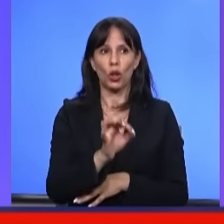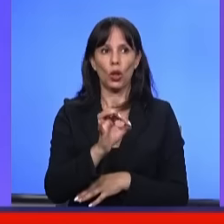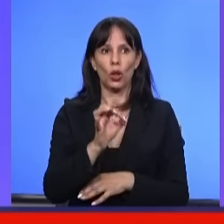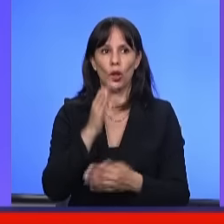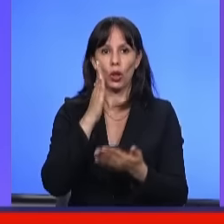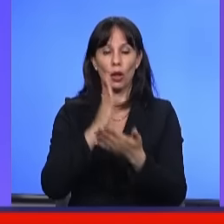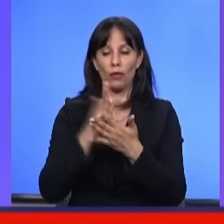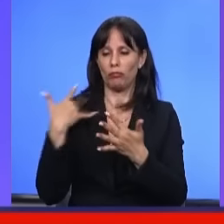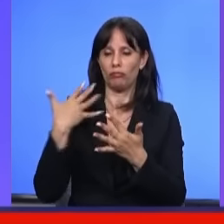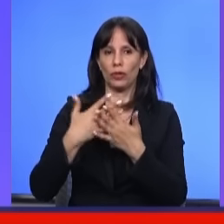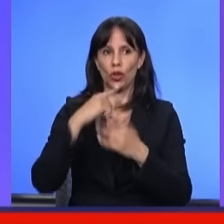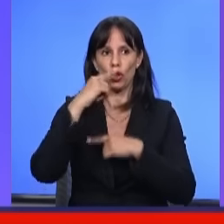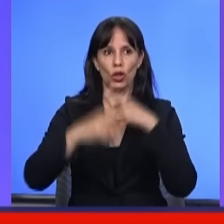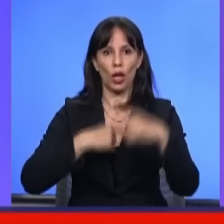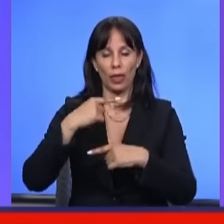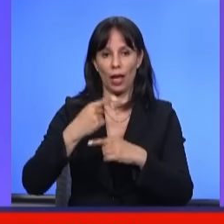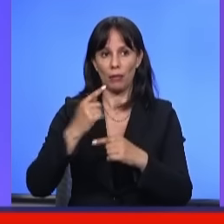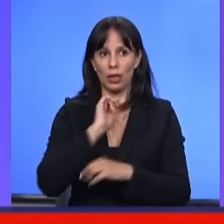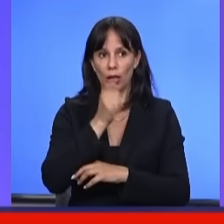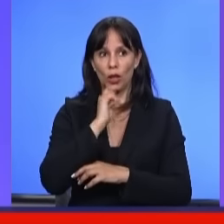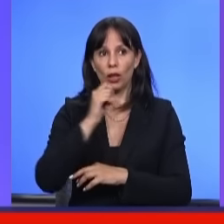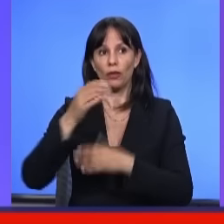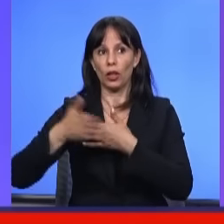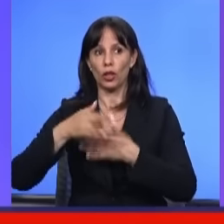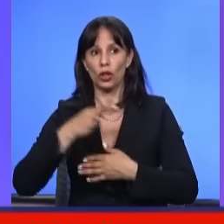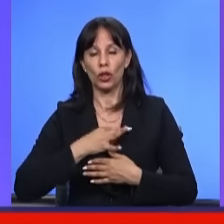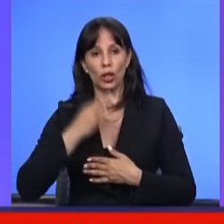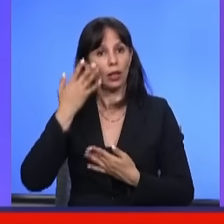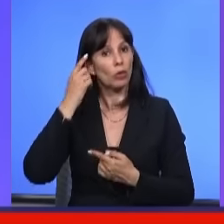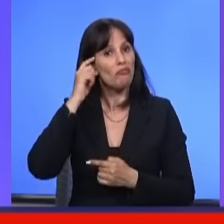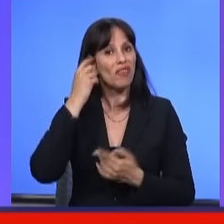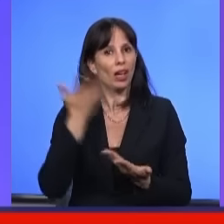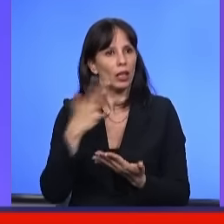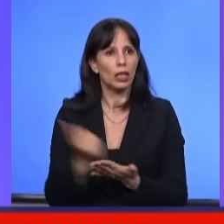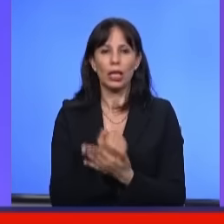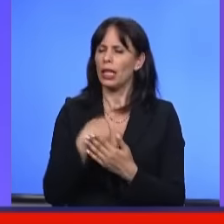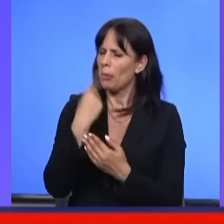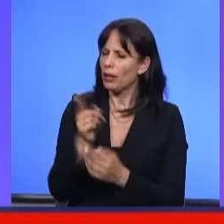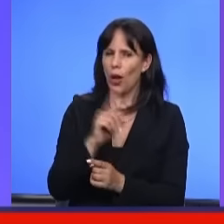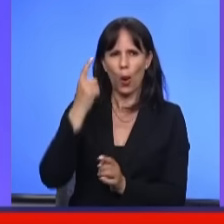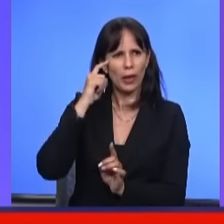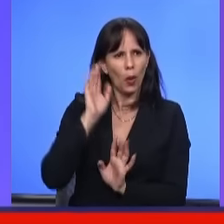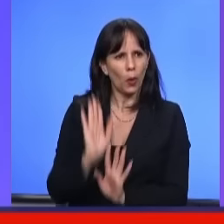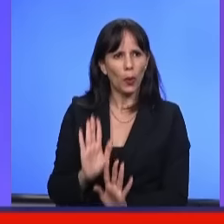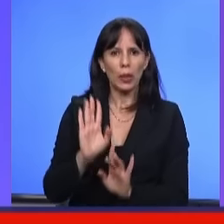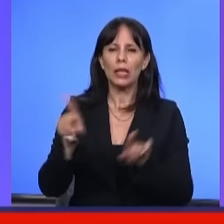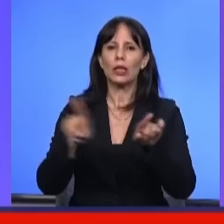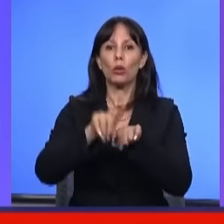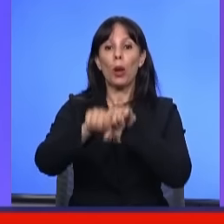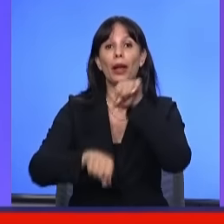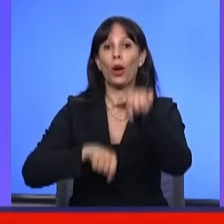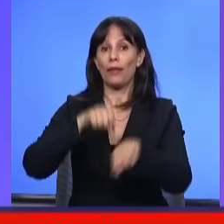this speech, and my wife Jill was with me tonight, was worried how I do. I told her, don't worry, just like riding the